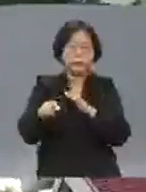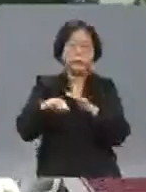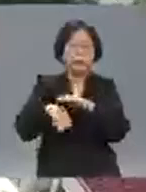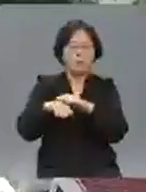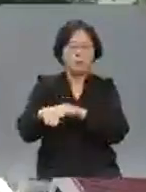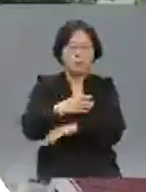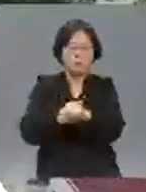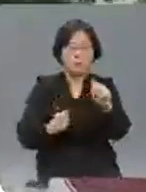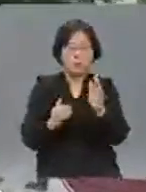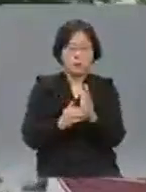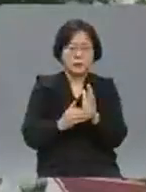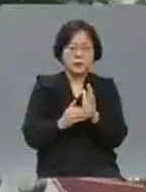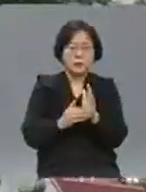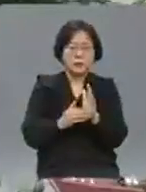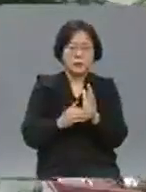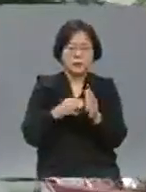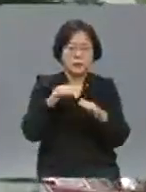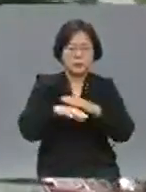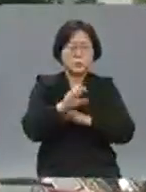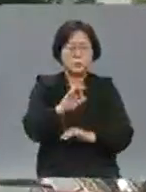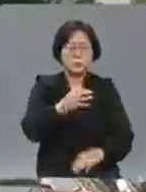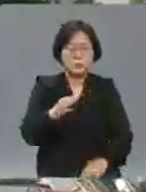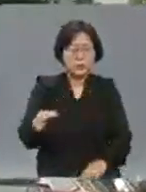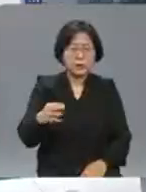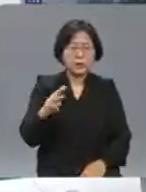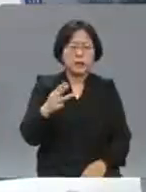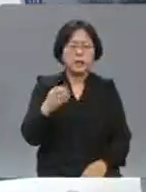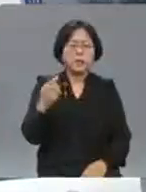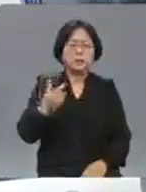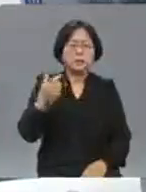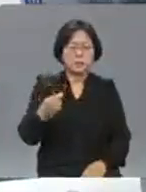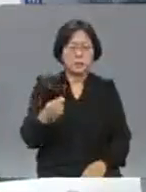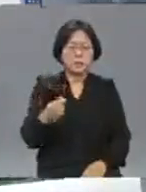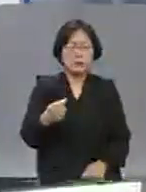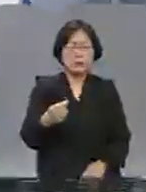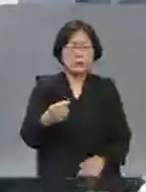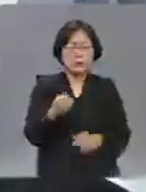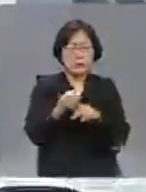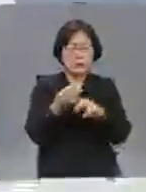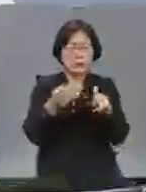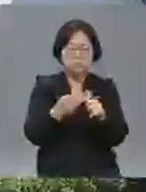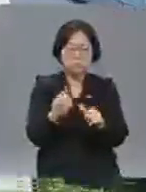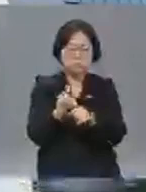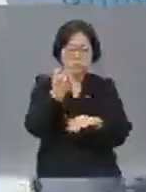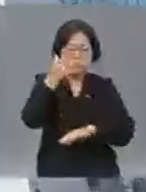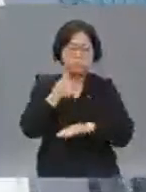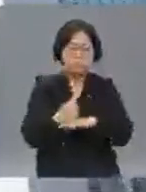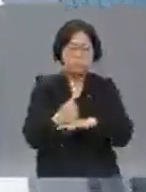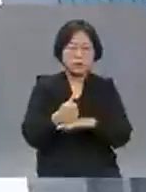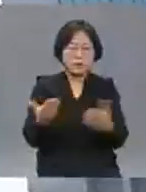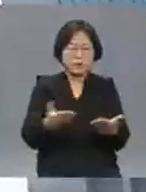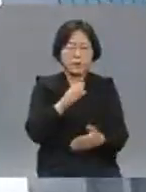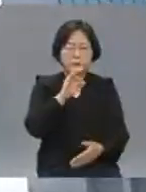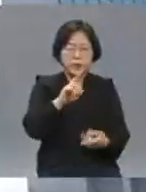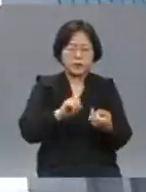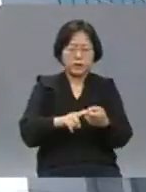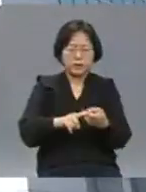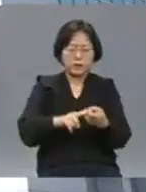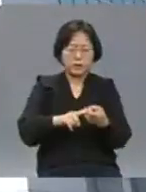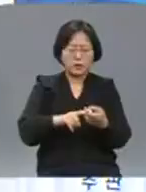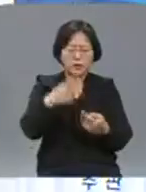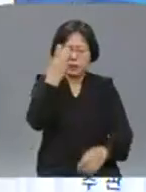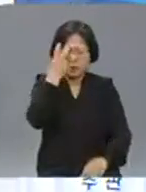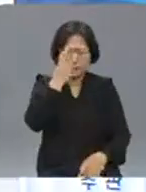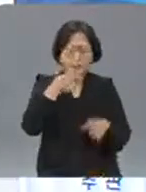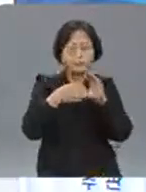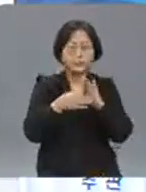했습니다. 지급된 공사비가 3억 6천만 원입니다. 그런데 보성군은 지난해 말 전체 사업비에 대한 정상검사를